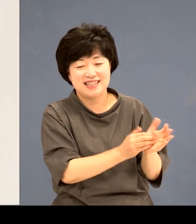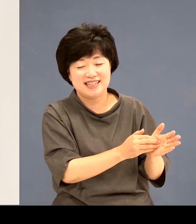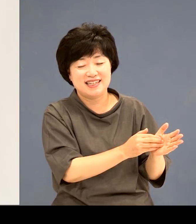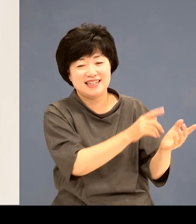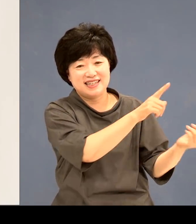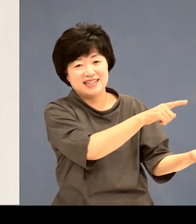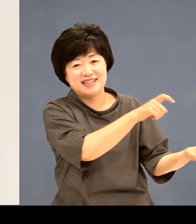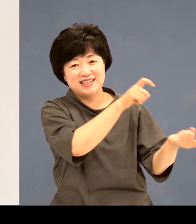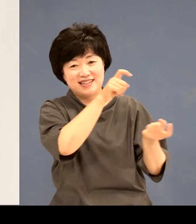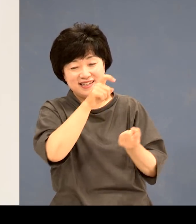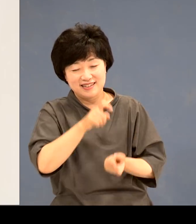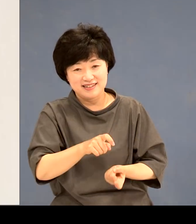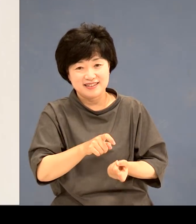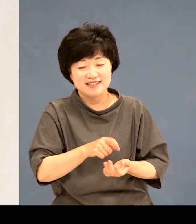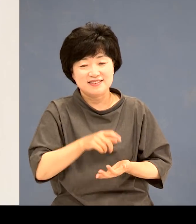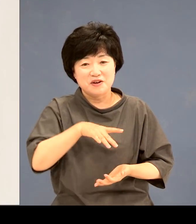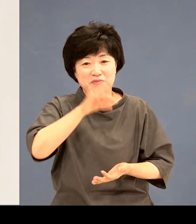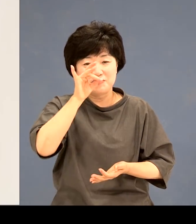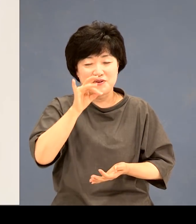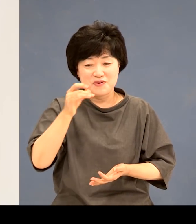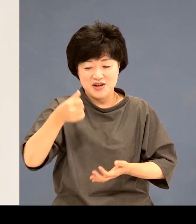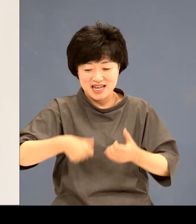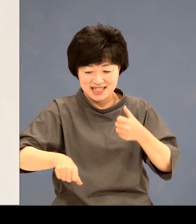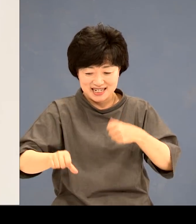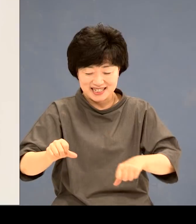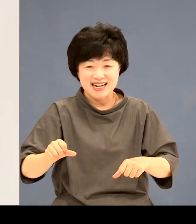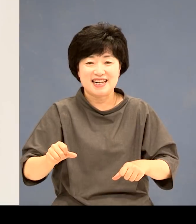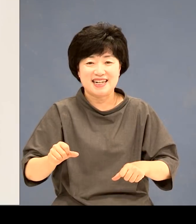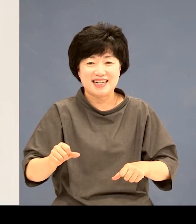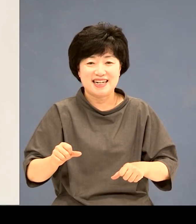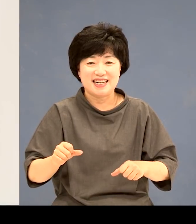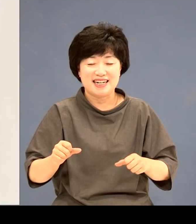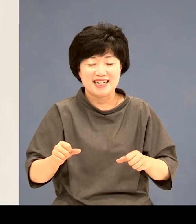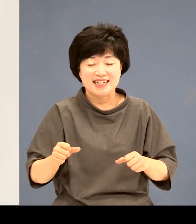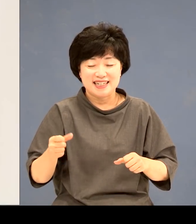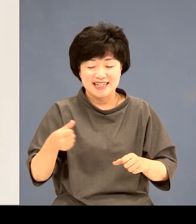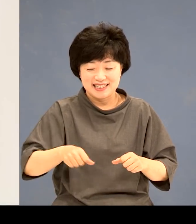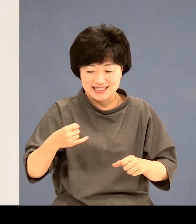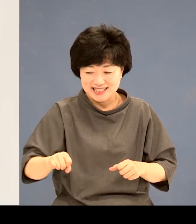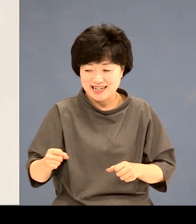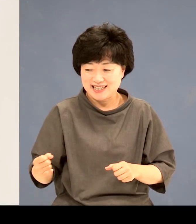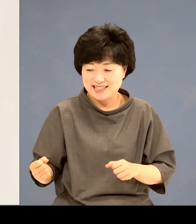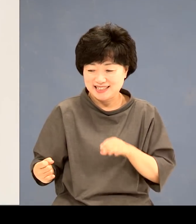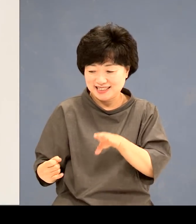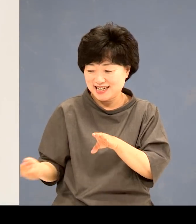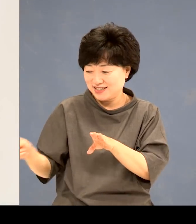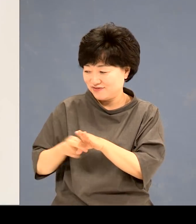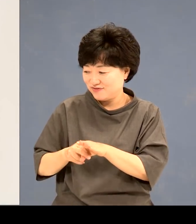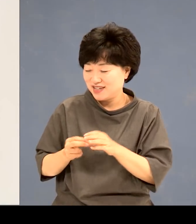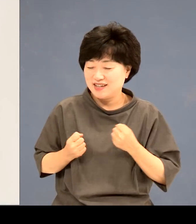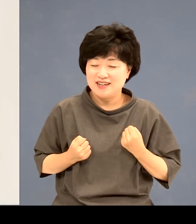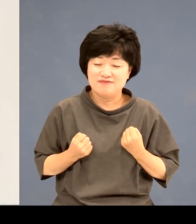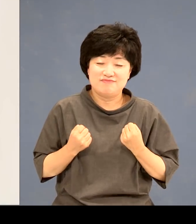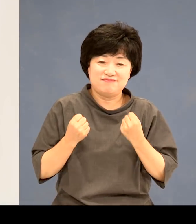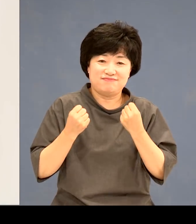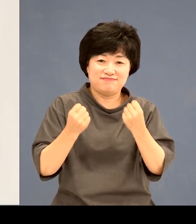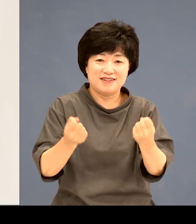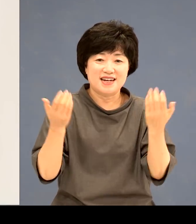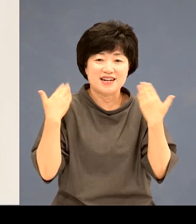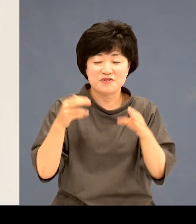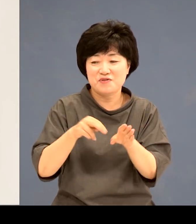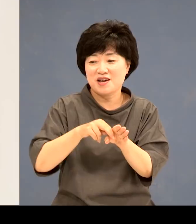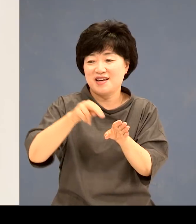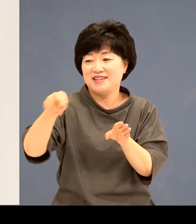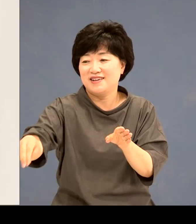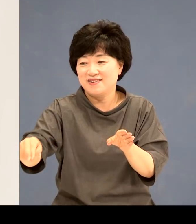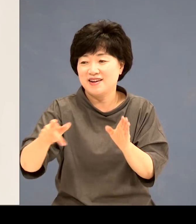이렇게 구입을 했죠. 네. 구입을 하고 처음으로 저희 아들 딸을 학교에 이제 차로 데려다 픽업을 한 거죠.